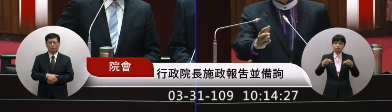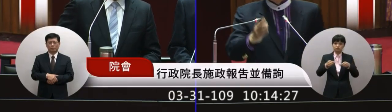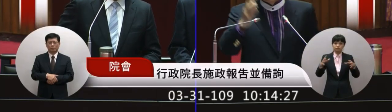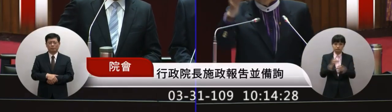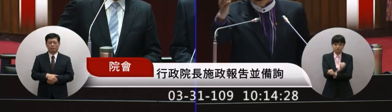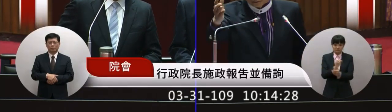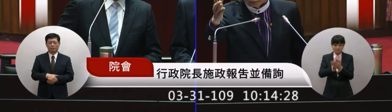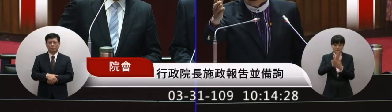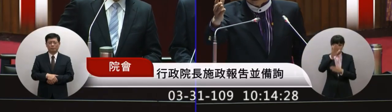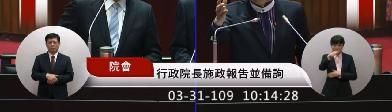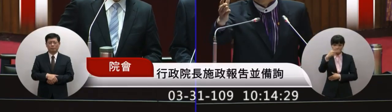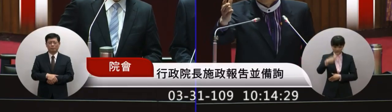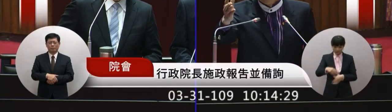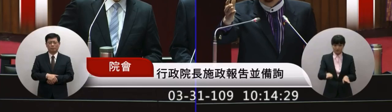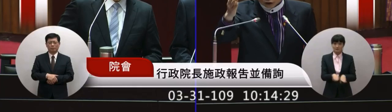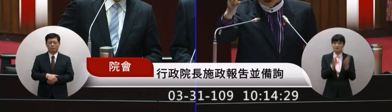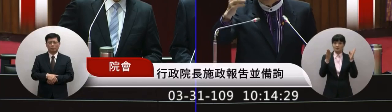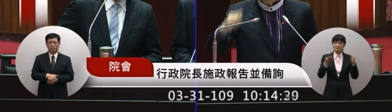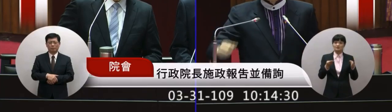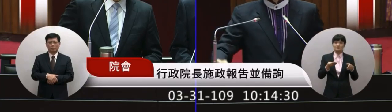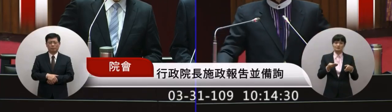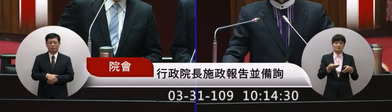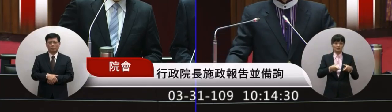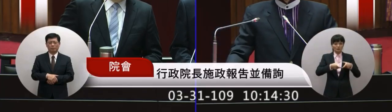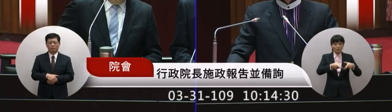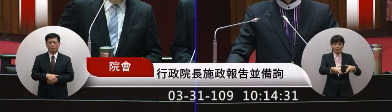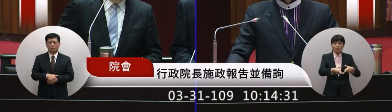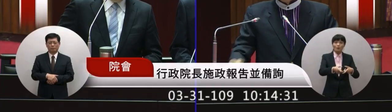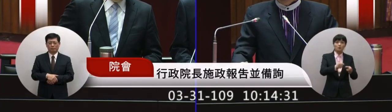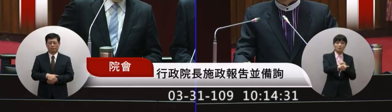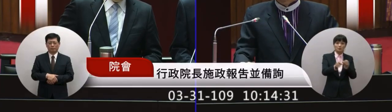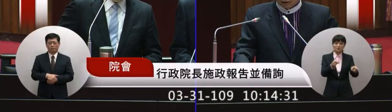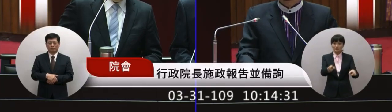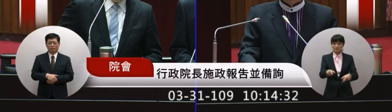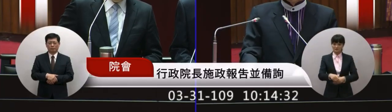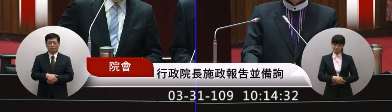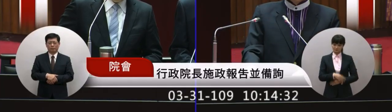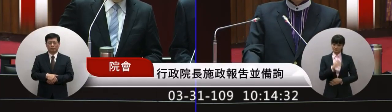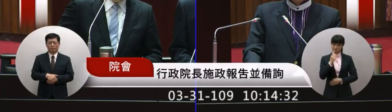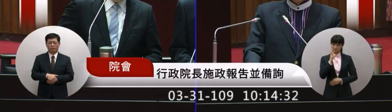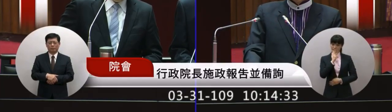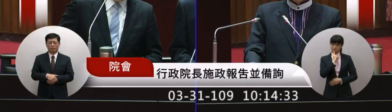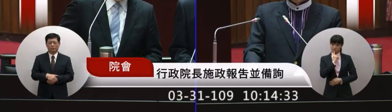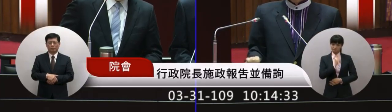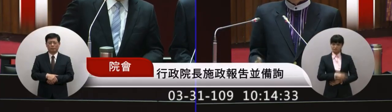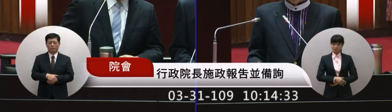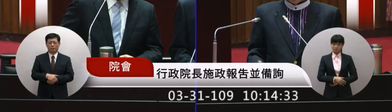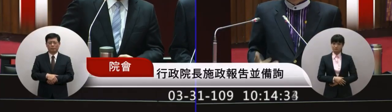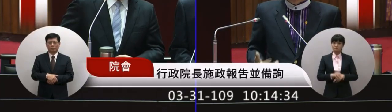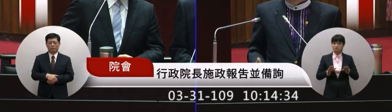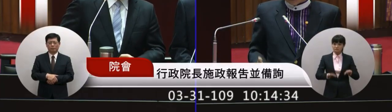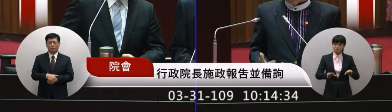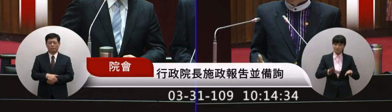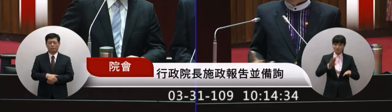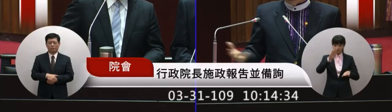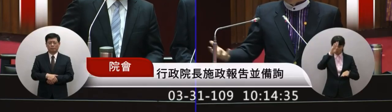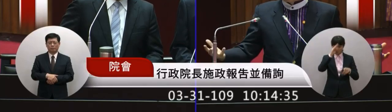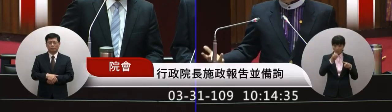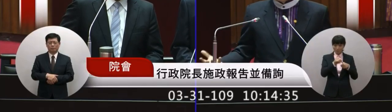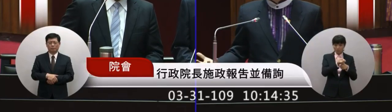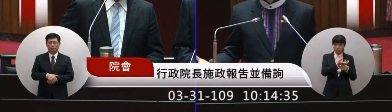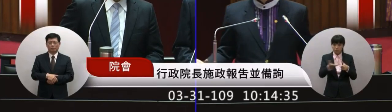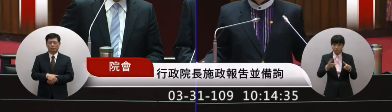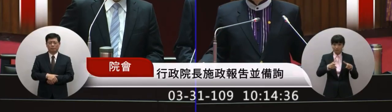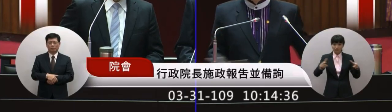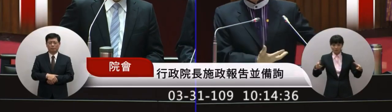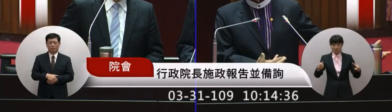即马咱沈部长那笑是袂歹啦。伊知影讲哦，这啊，即马疫情的当中，大家